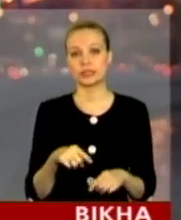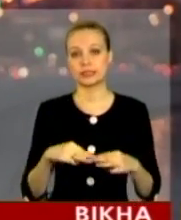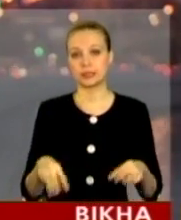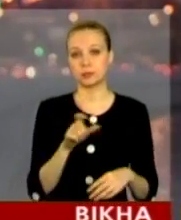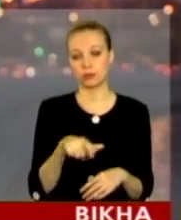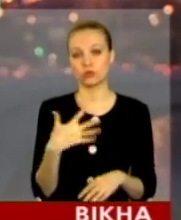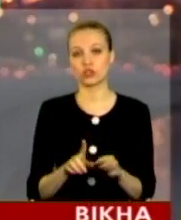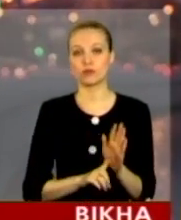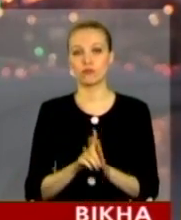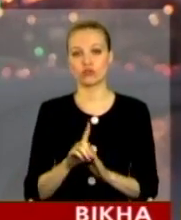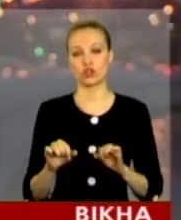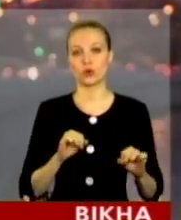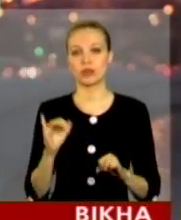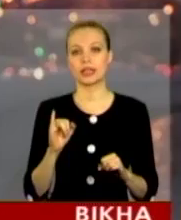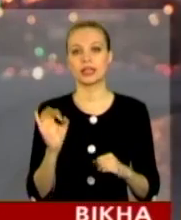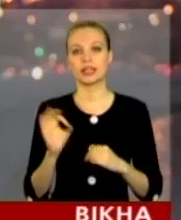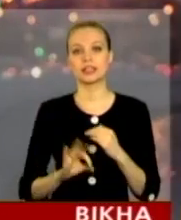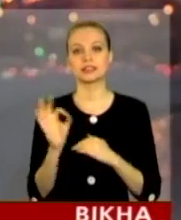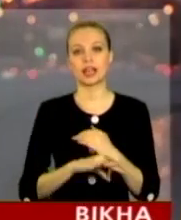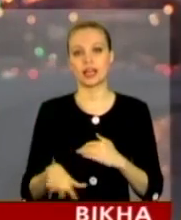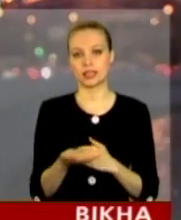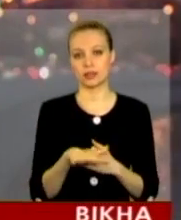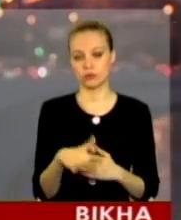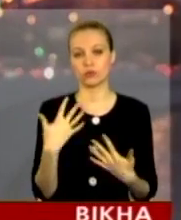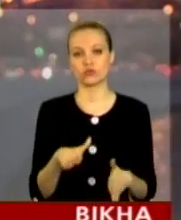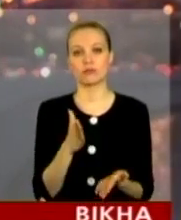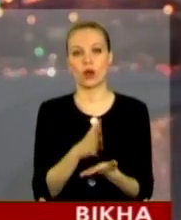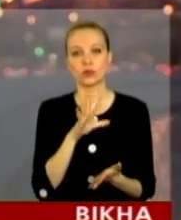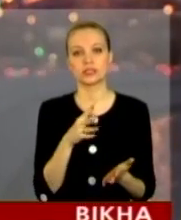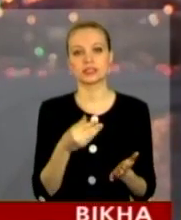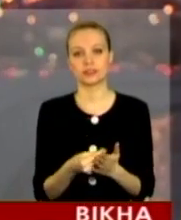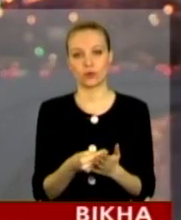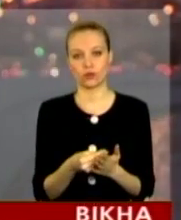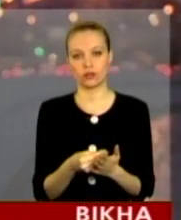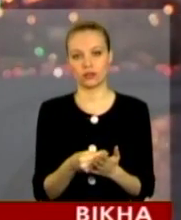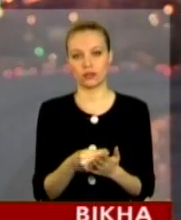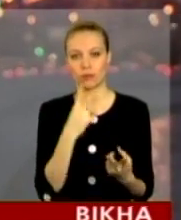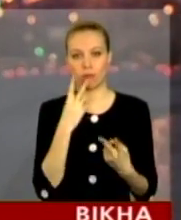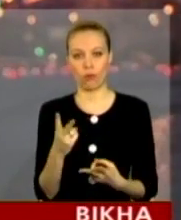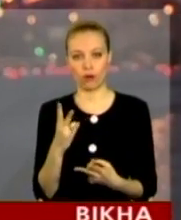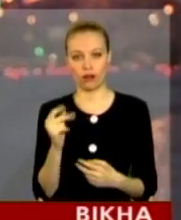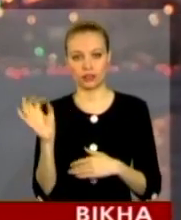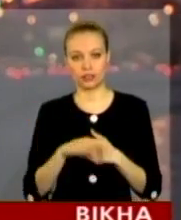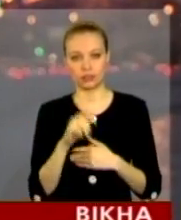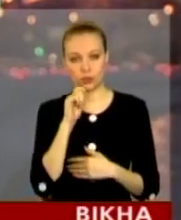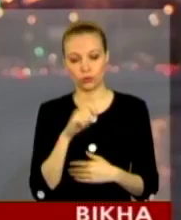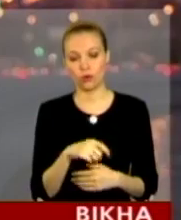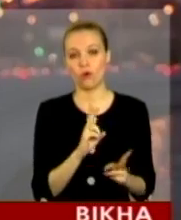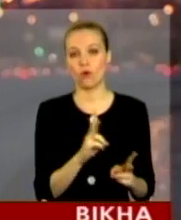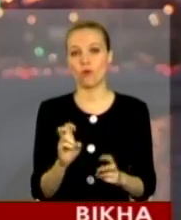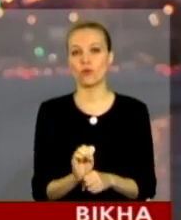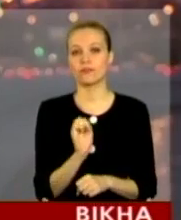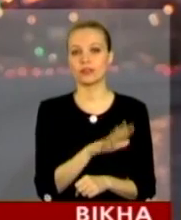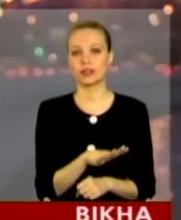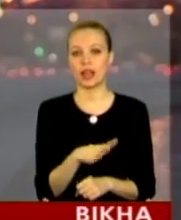парламентарі вже почали розпоряджатися і західними областями України, мають уже свої на неї погляди. Кому